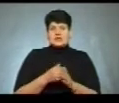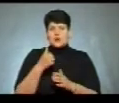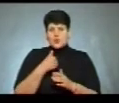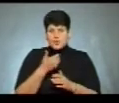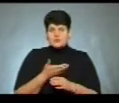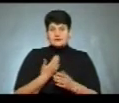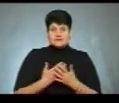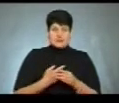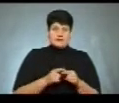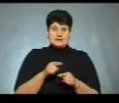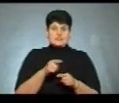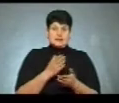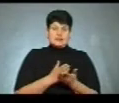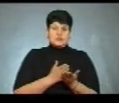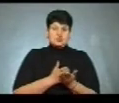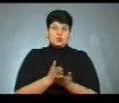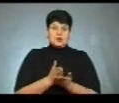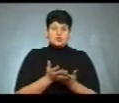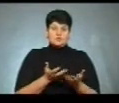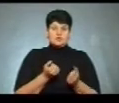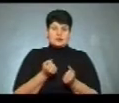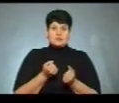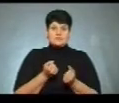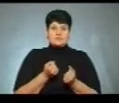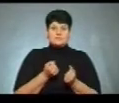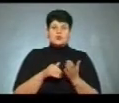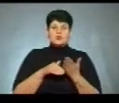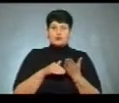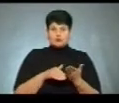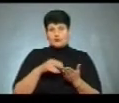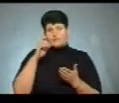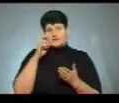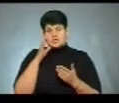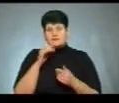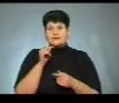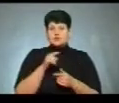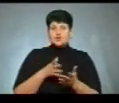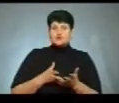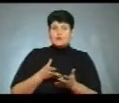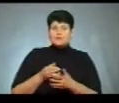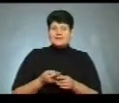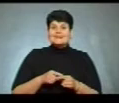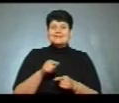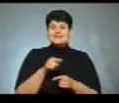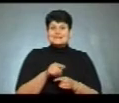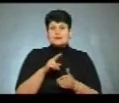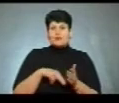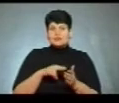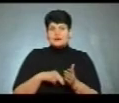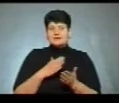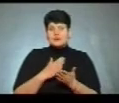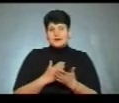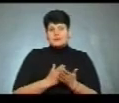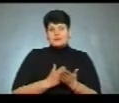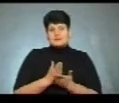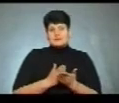то, наприклад, це є шлях для того, щоб отримати власне допомогу від держави, для того, щоб оплатити ці ж податки і мати страховий